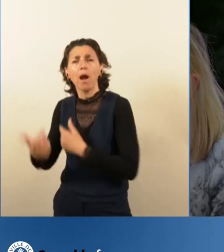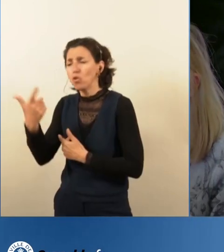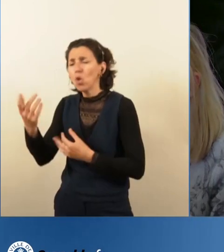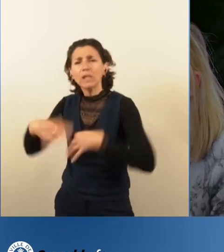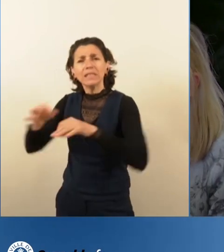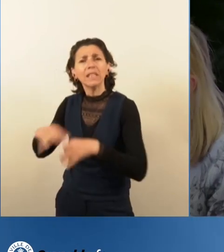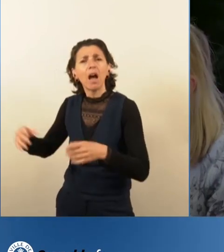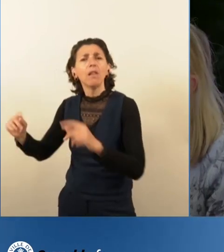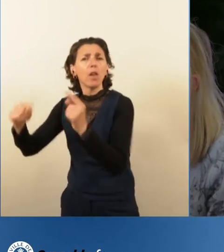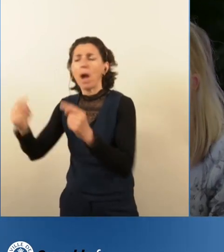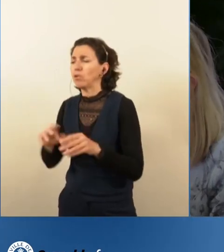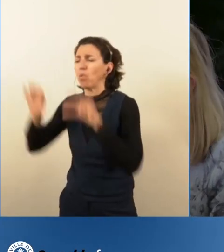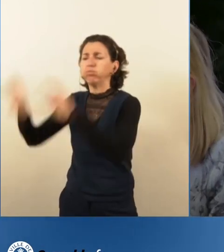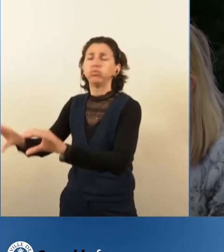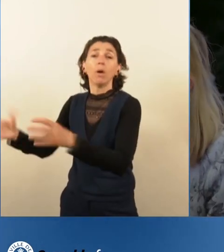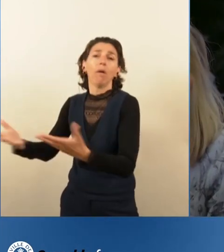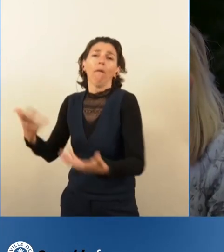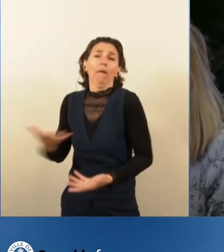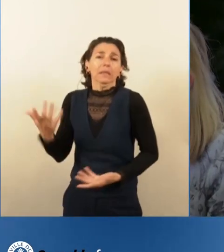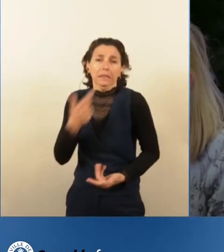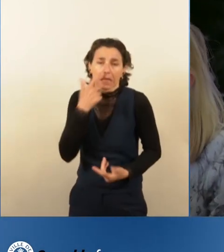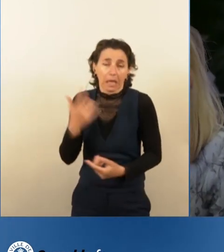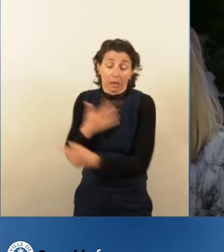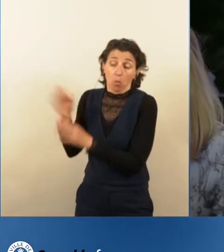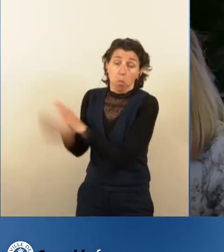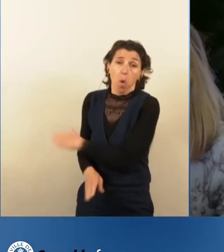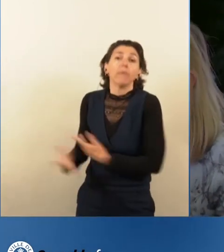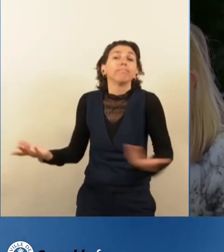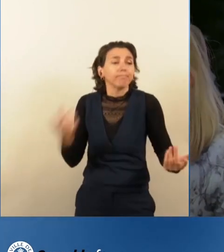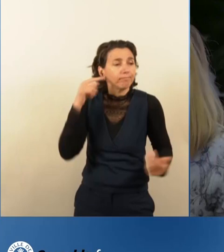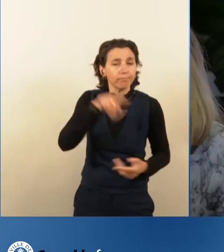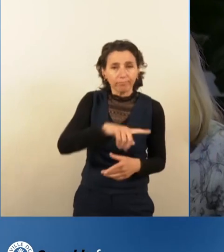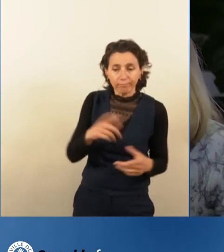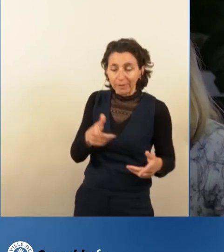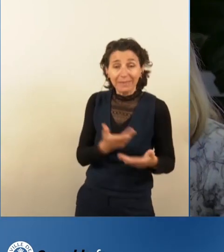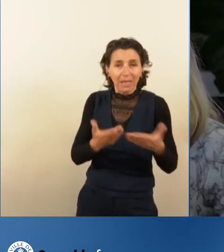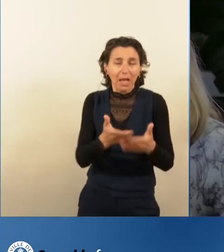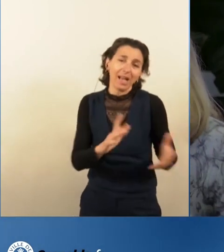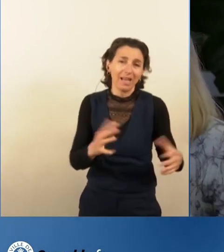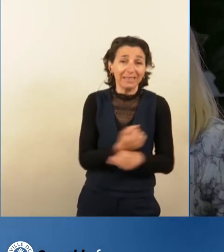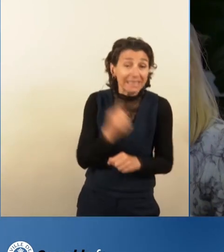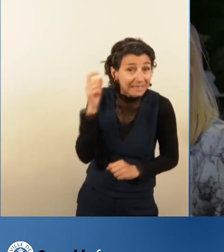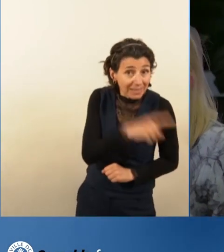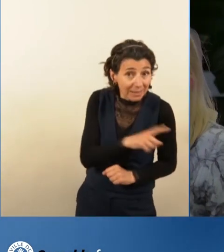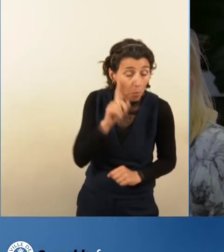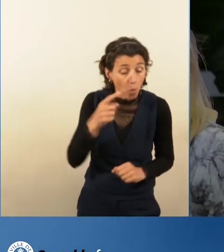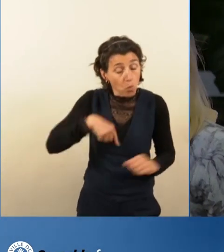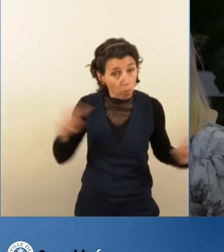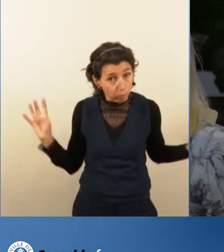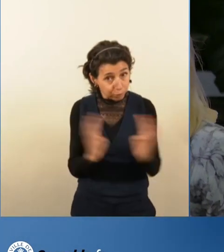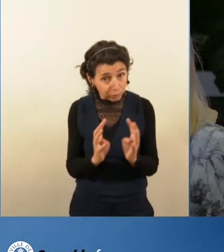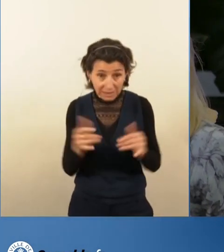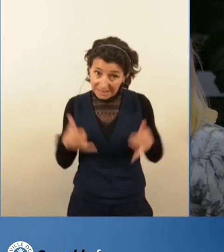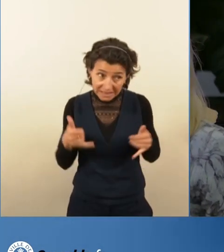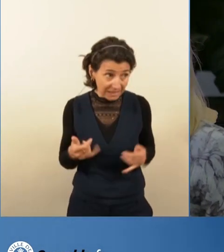mais j'imagine que c'est difficile pour vous bien sûr de l'obtenir puisqu'on se réunit ici il faut quand même le rappeler aussi dans les anciens